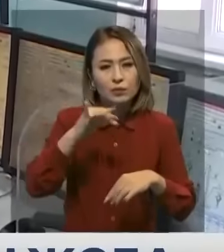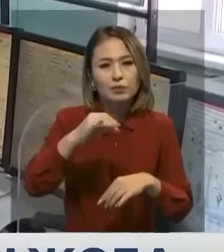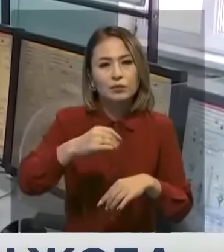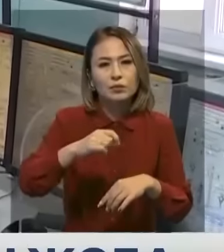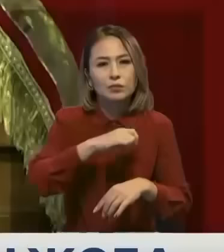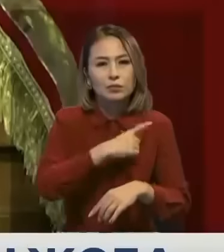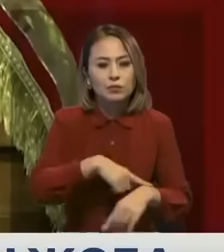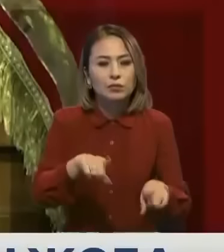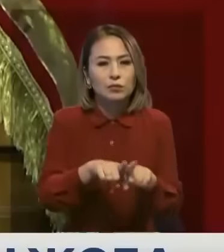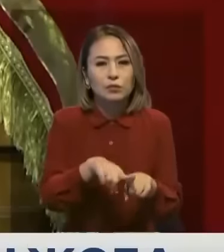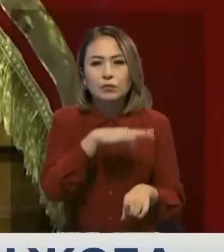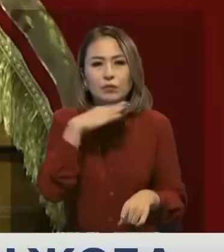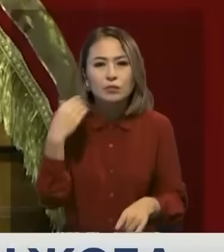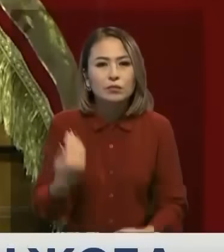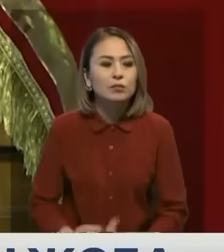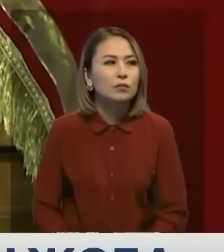де құмар.